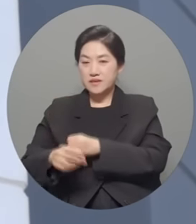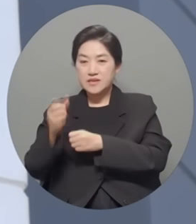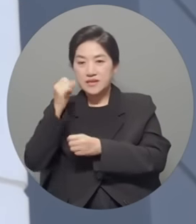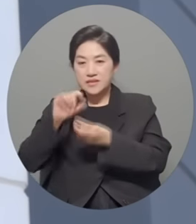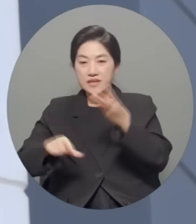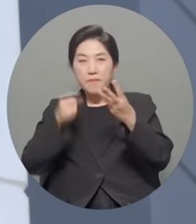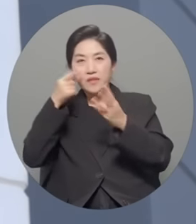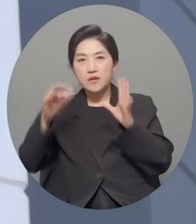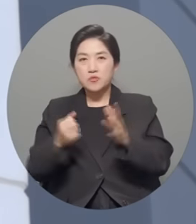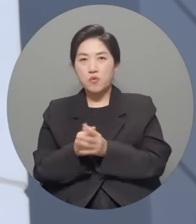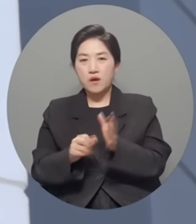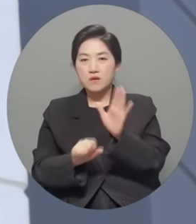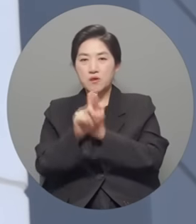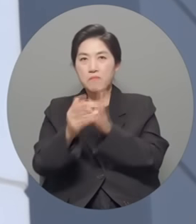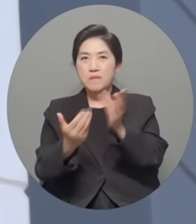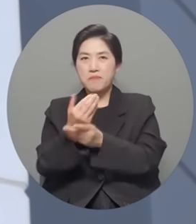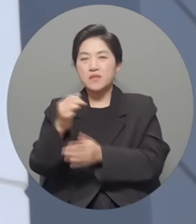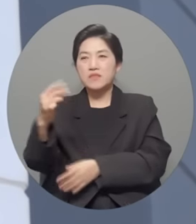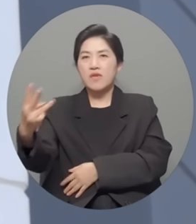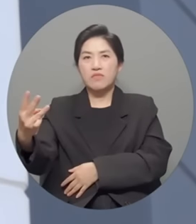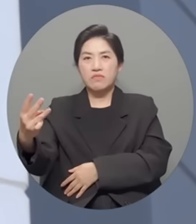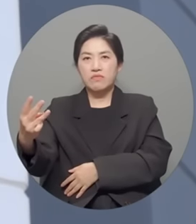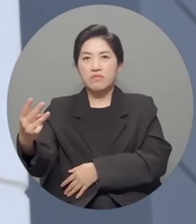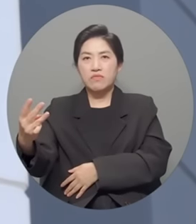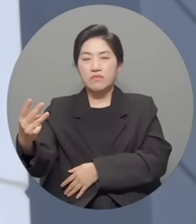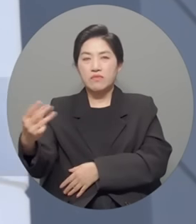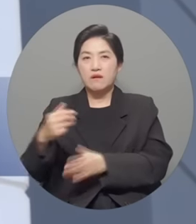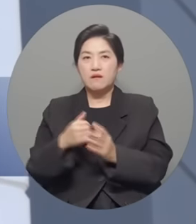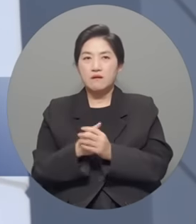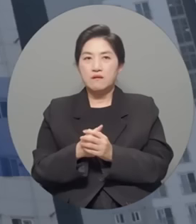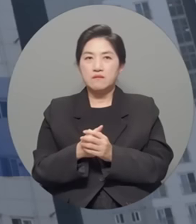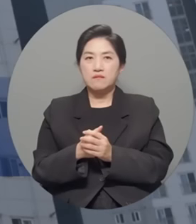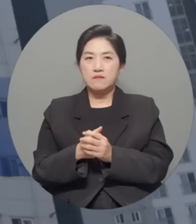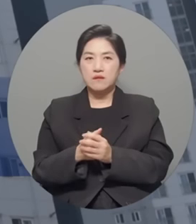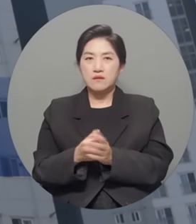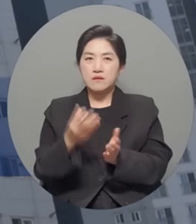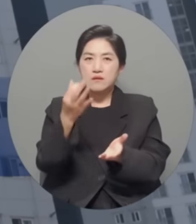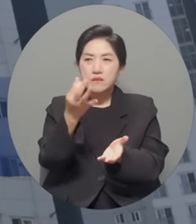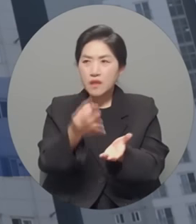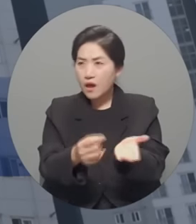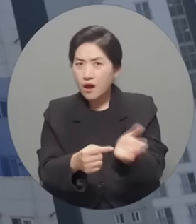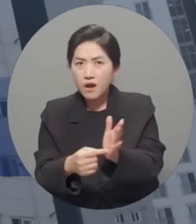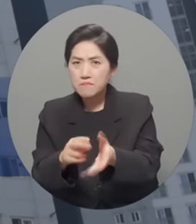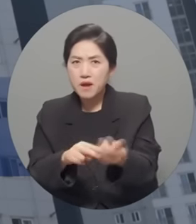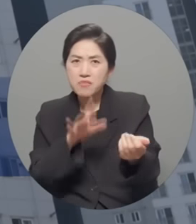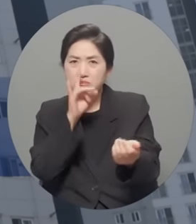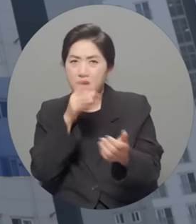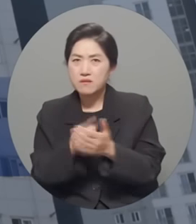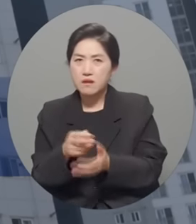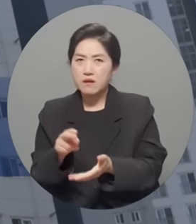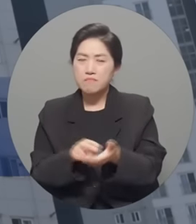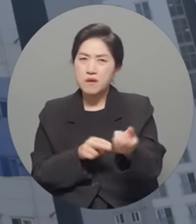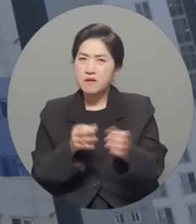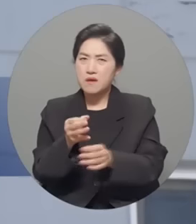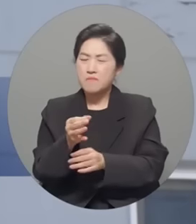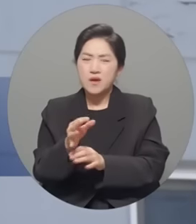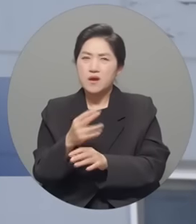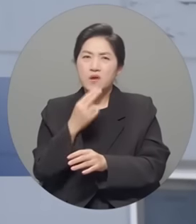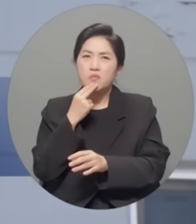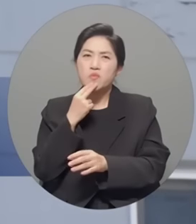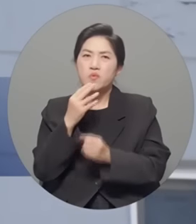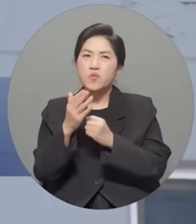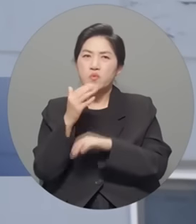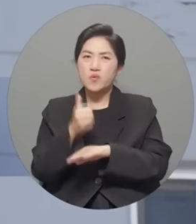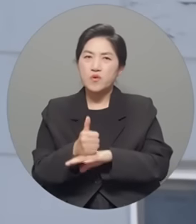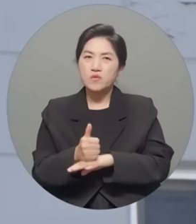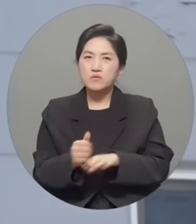달에만 세 채가 경매로 넘어갔습니다. 이제 사기도 안 팔리니까 그렇죠. 거의 매매가 없었거든 그동안에. 그러니까 이제 경매를